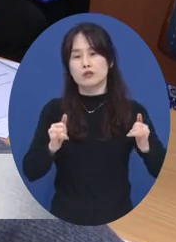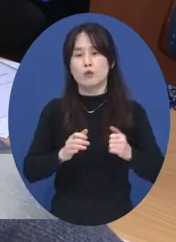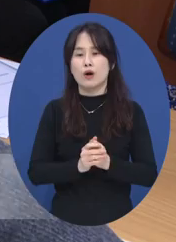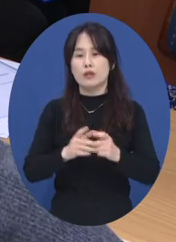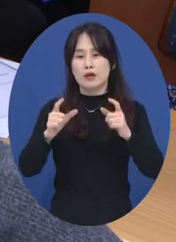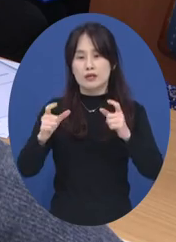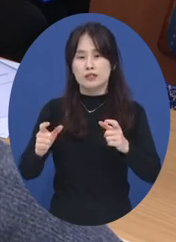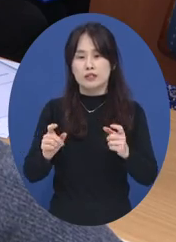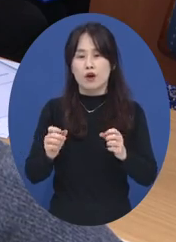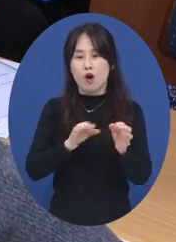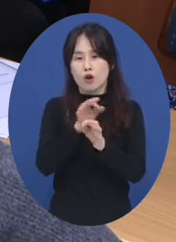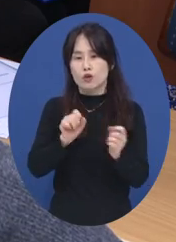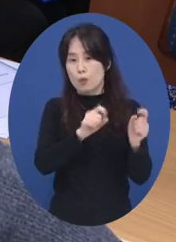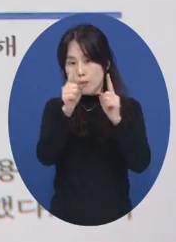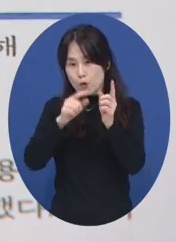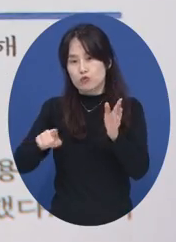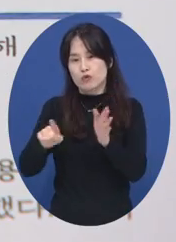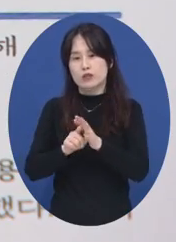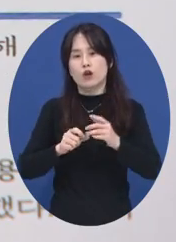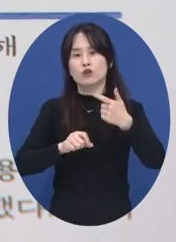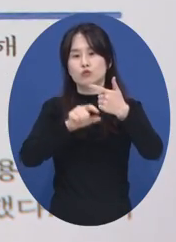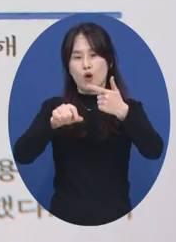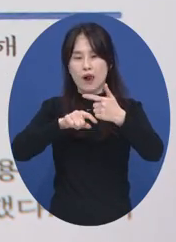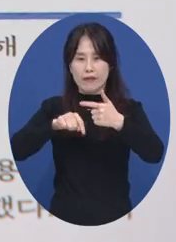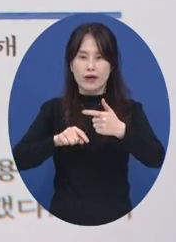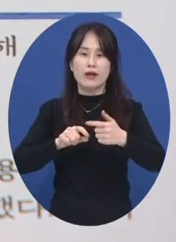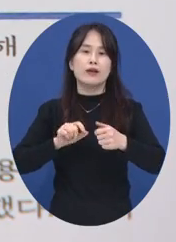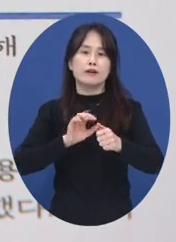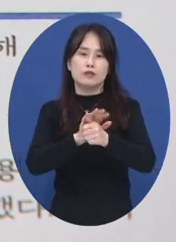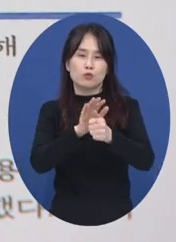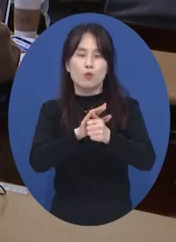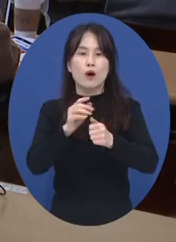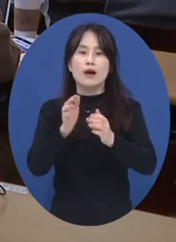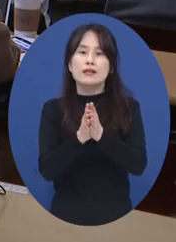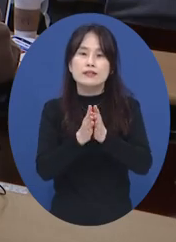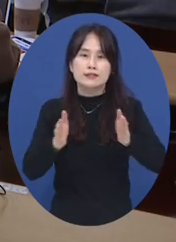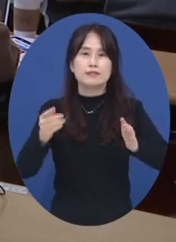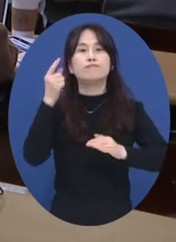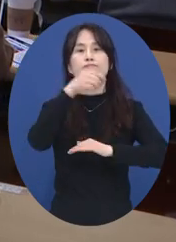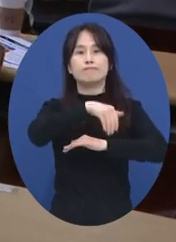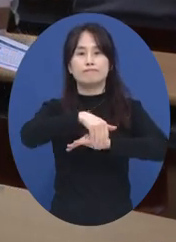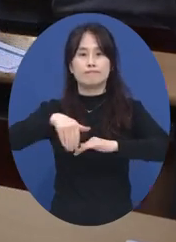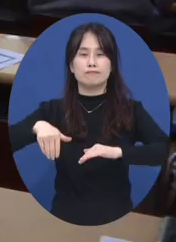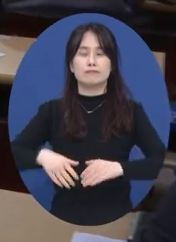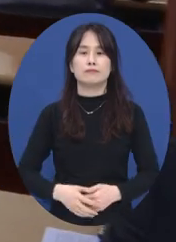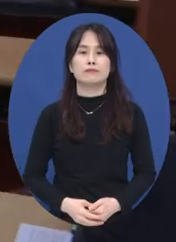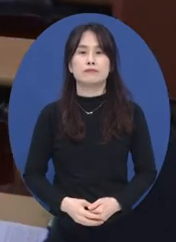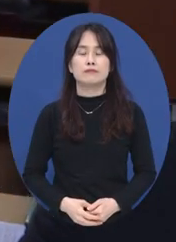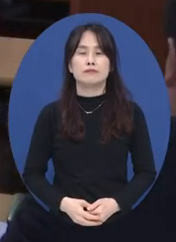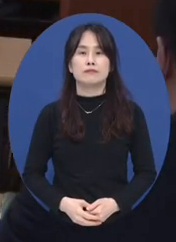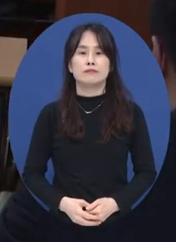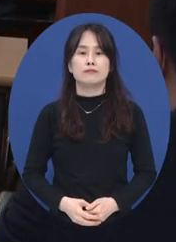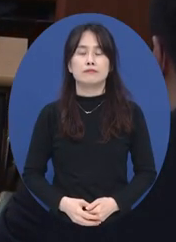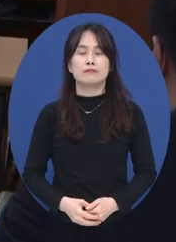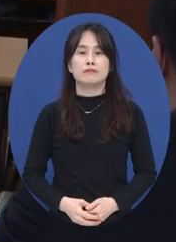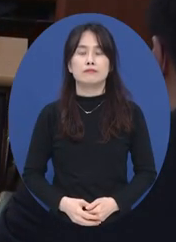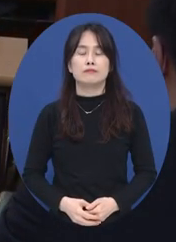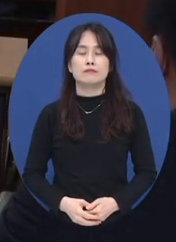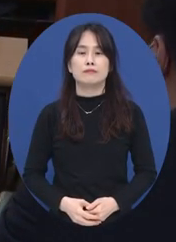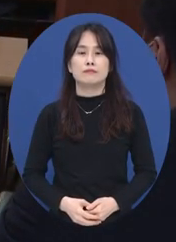9화 지역 상권의 회복을 위해 상반기내 조기 집행 할 계획입니다 경기 gtv 구형 수입니다